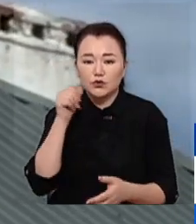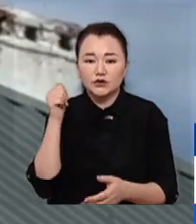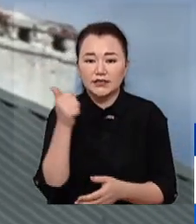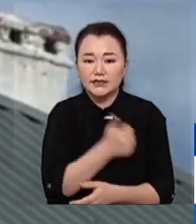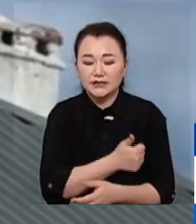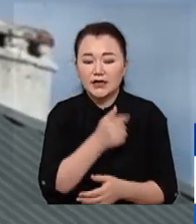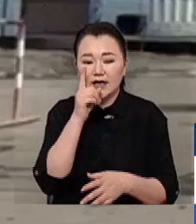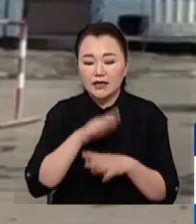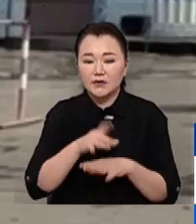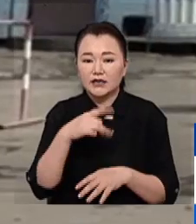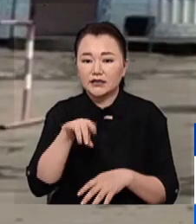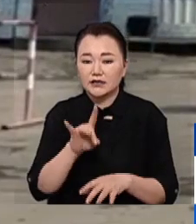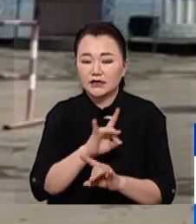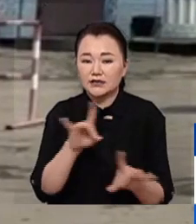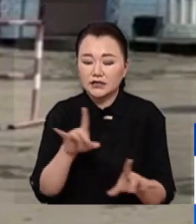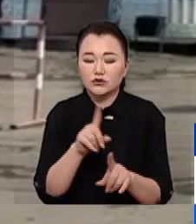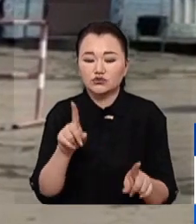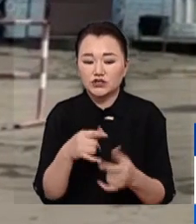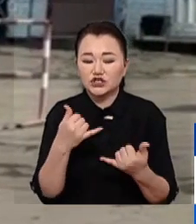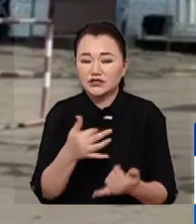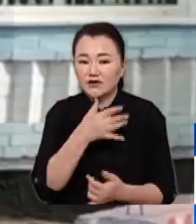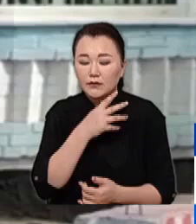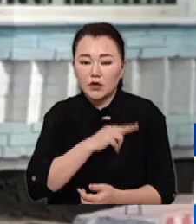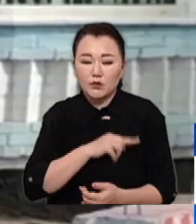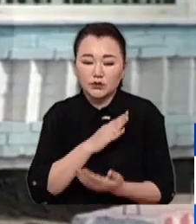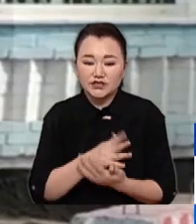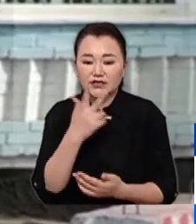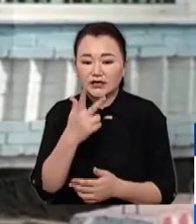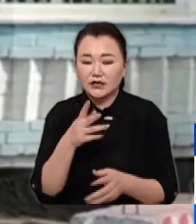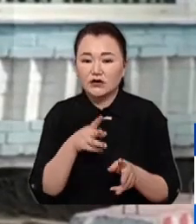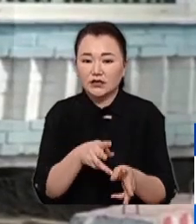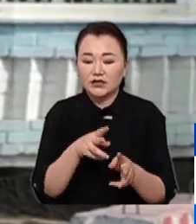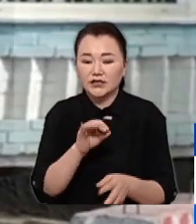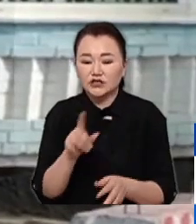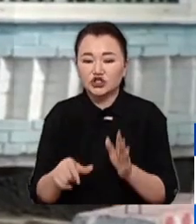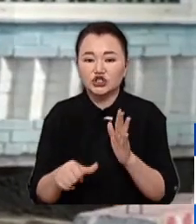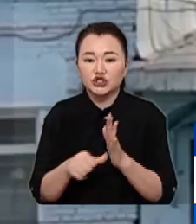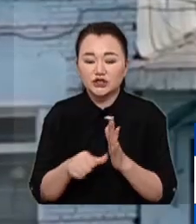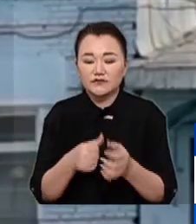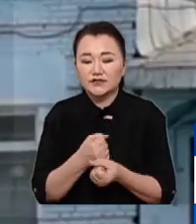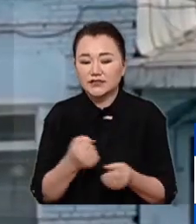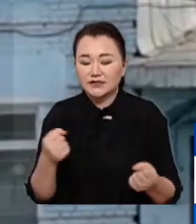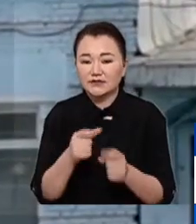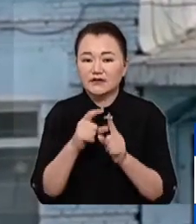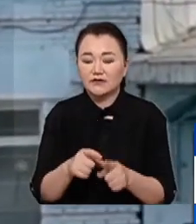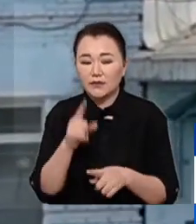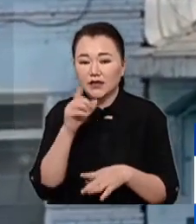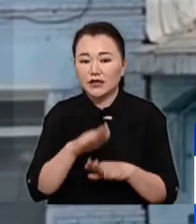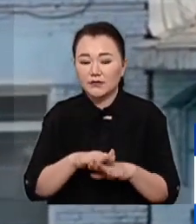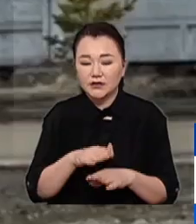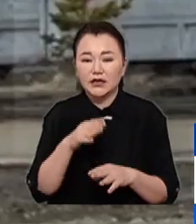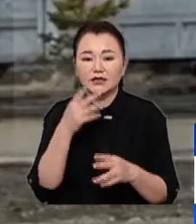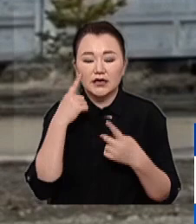неделе. Аким Риддер рассказал, что на данный момент работают уже 3 котла из 6. И взрыв, по словам градоначальника,